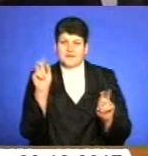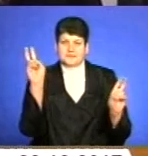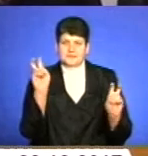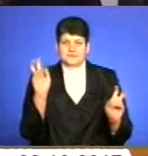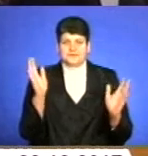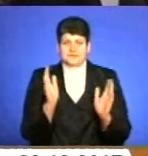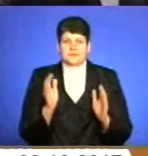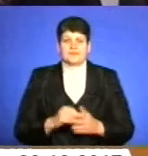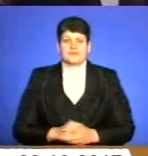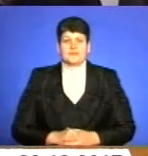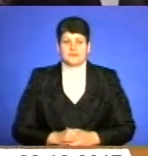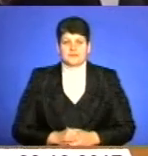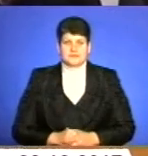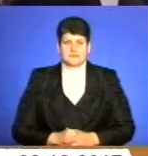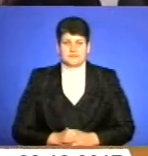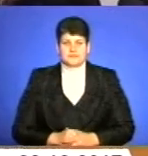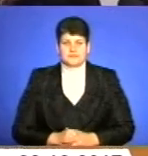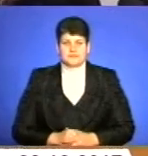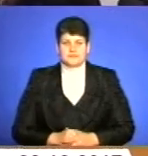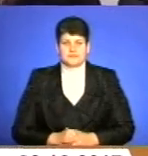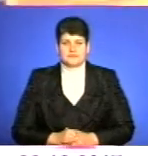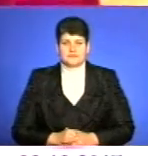Богдана Сарабун, Василь Панчук, Вісті ТТБ.